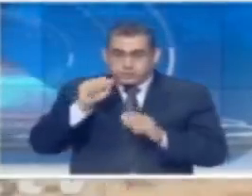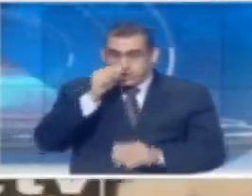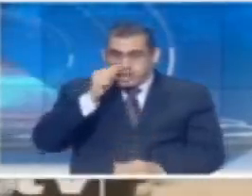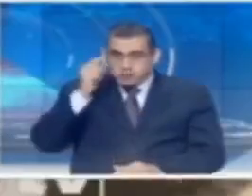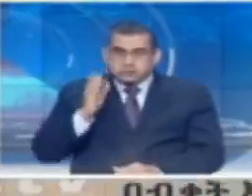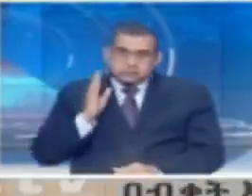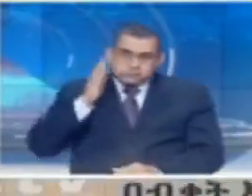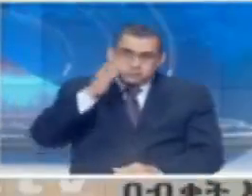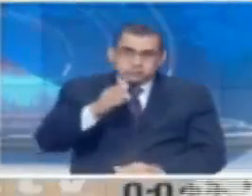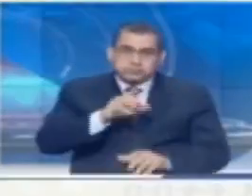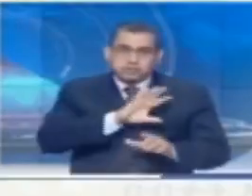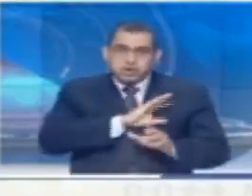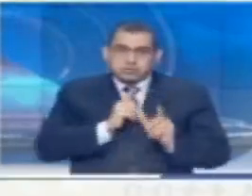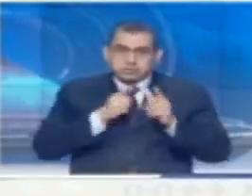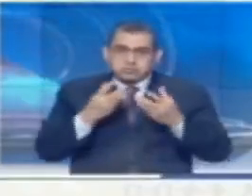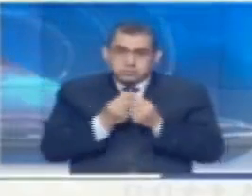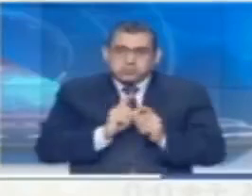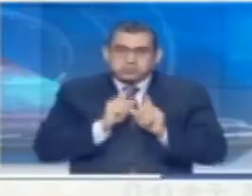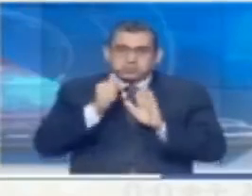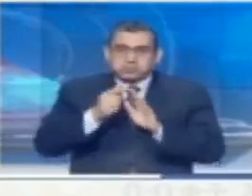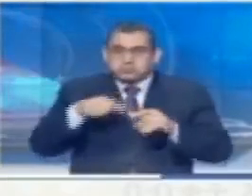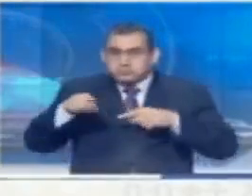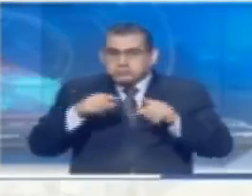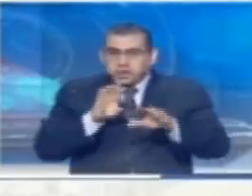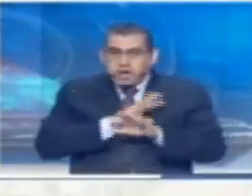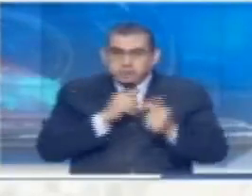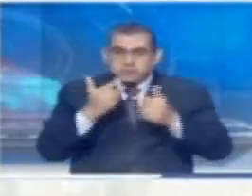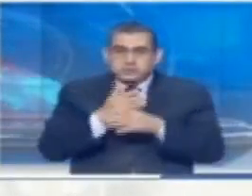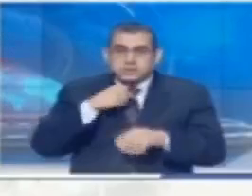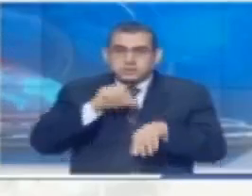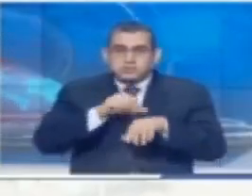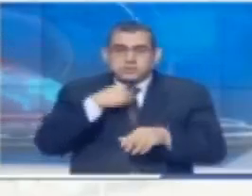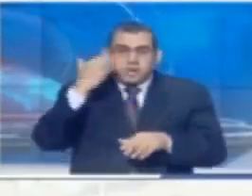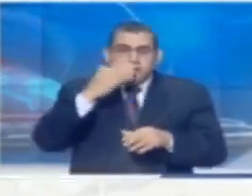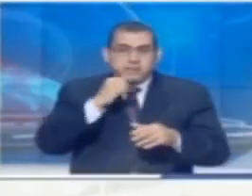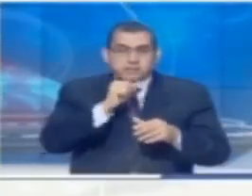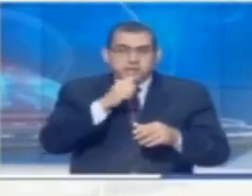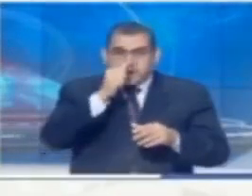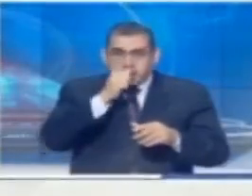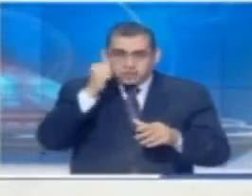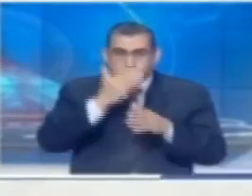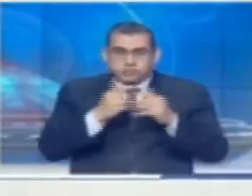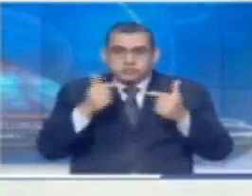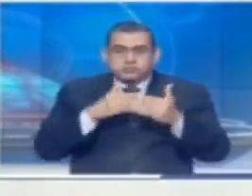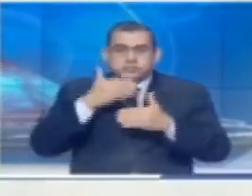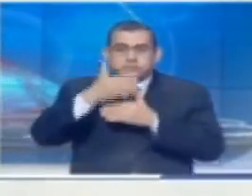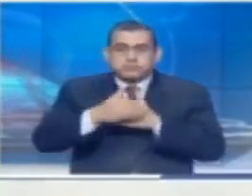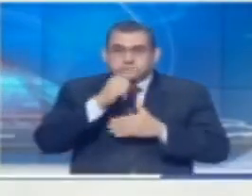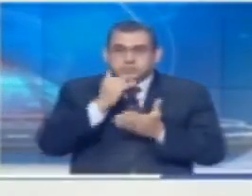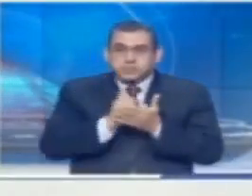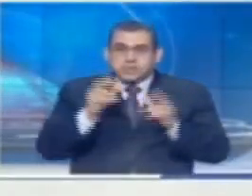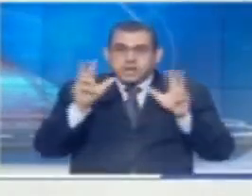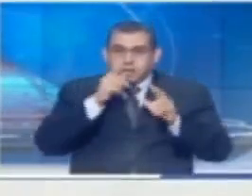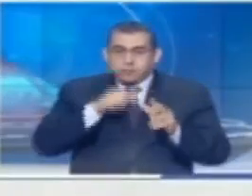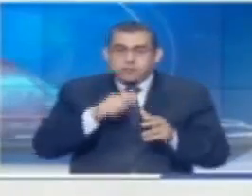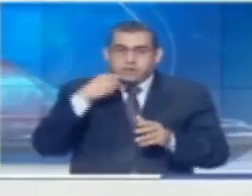أحمد قد وصل لجبهة القتال لإدارة جهود الحرب ضد مقاتلي جبهة تيجري من الخطوط الأمامية. وأوضحت المصادر الإعلامية أن